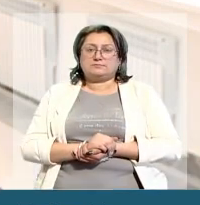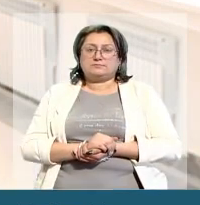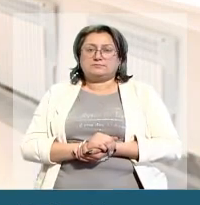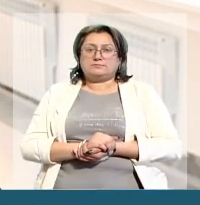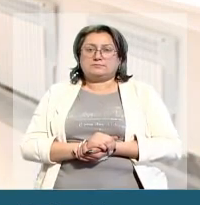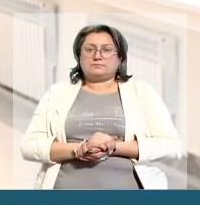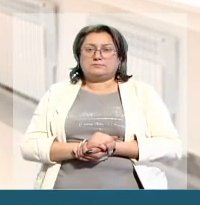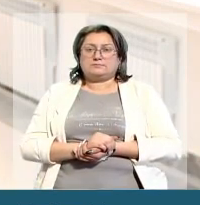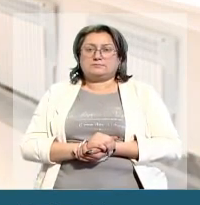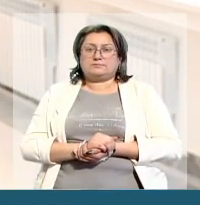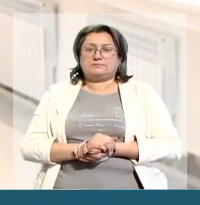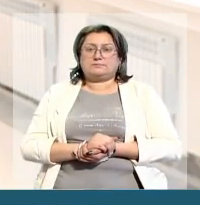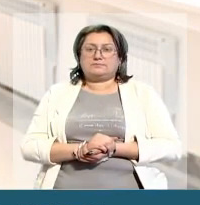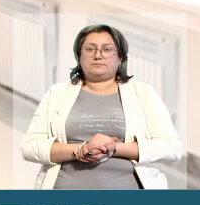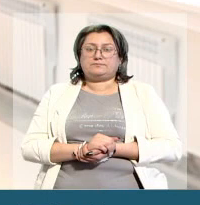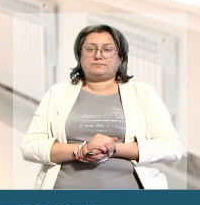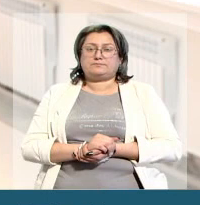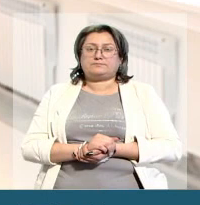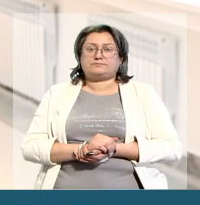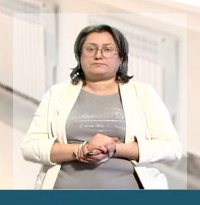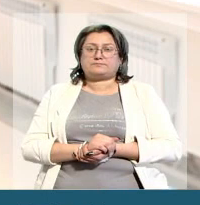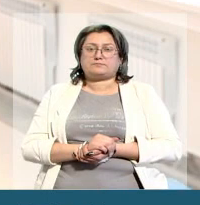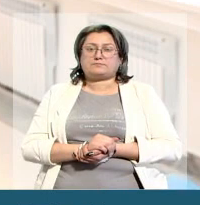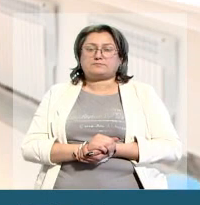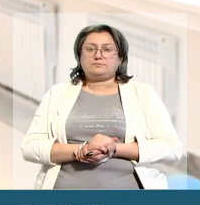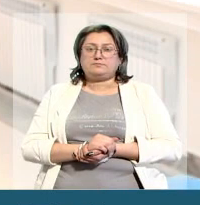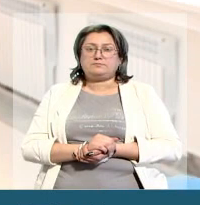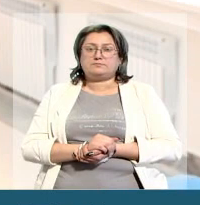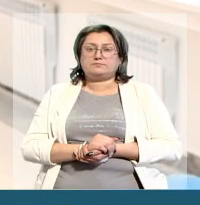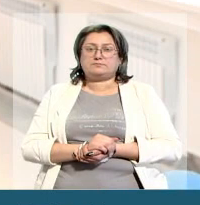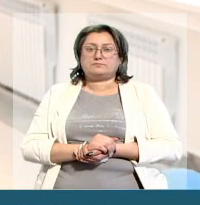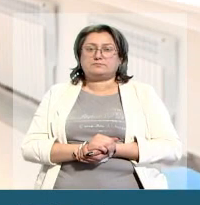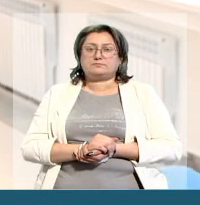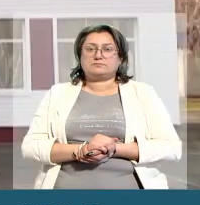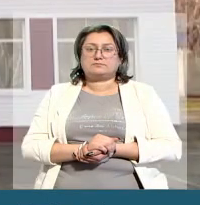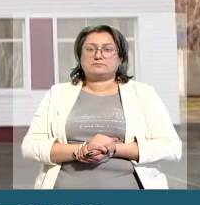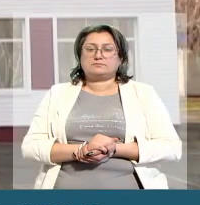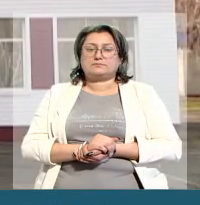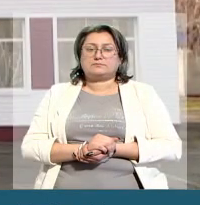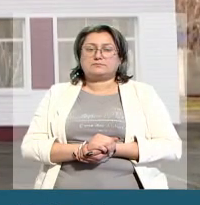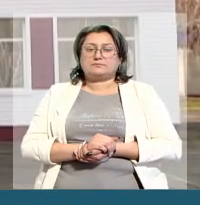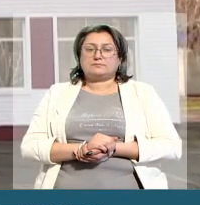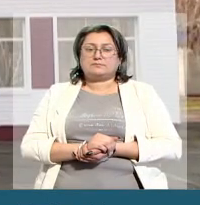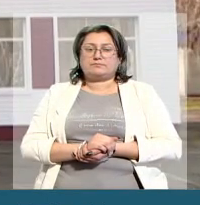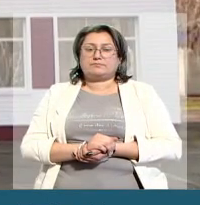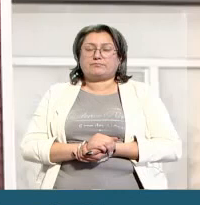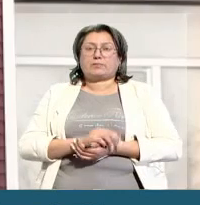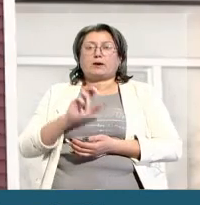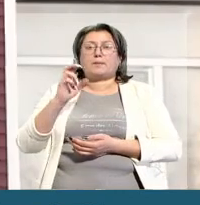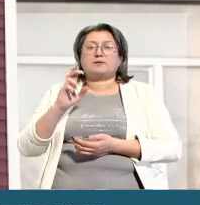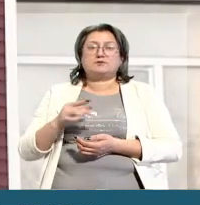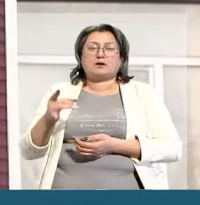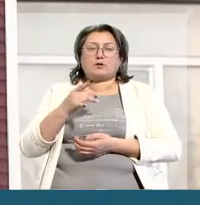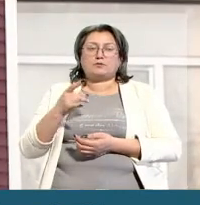іліп, концерт болса, сондай бір қимылдар жасайтынбыз да. Қазір мына мен жақсы болды. Мендіқара ауданында білім беру саласына